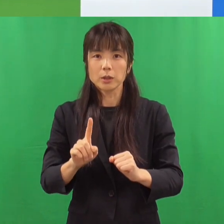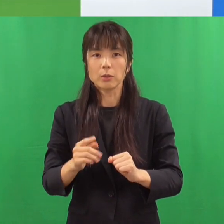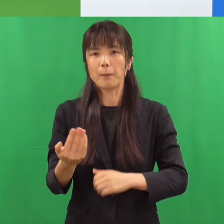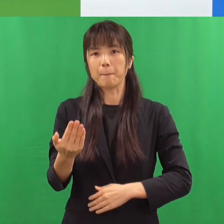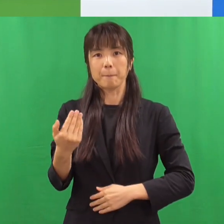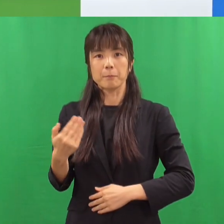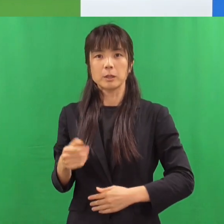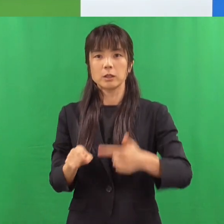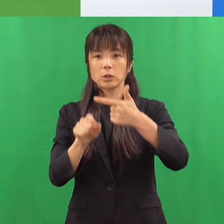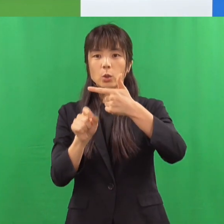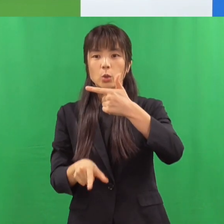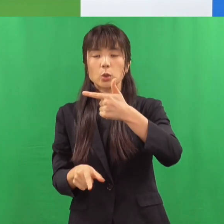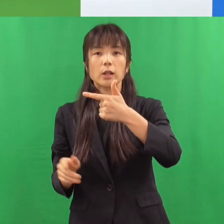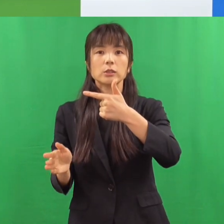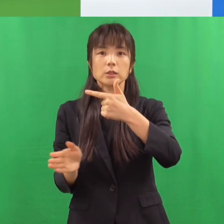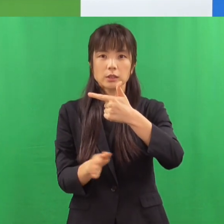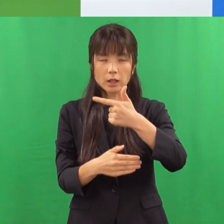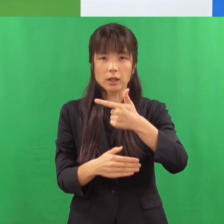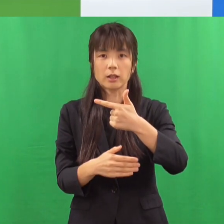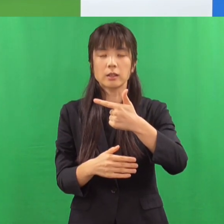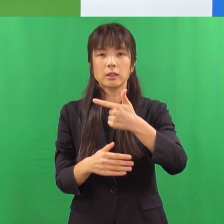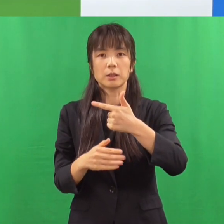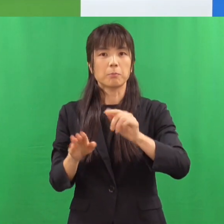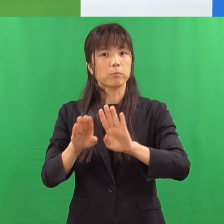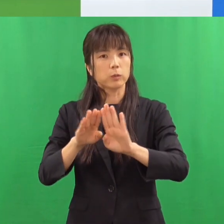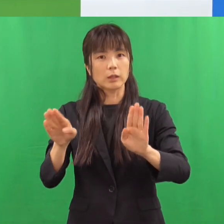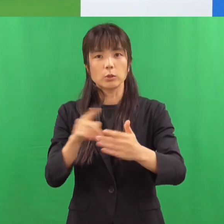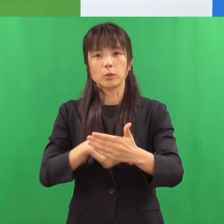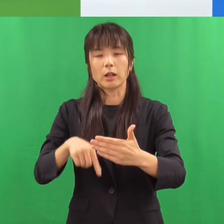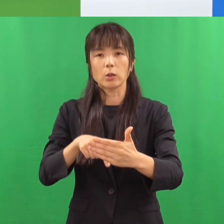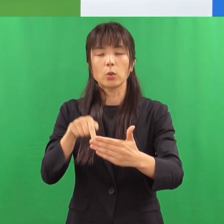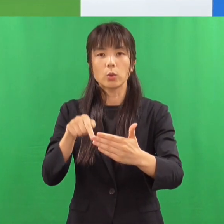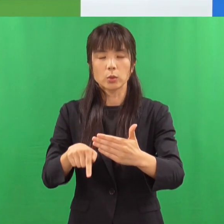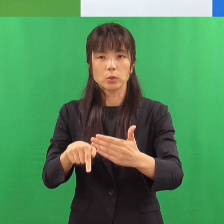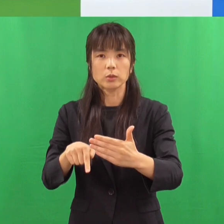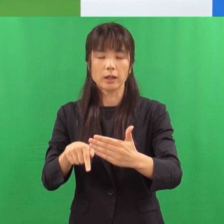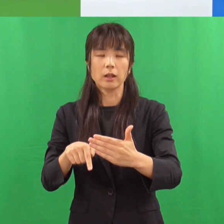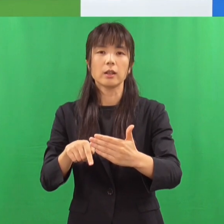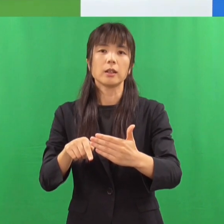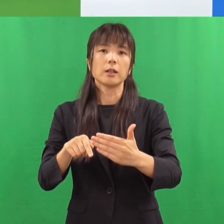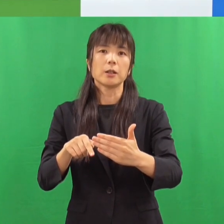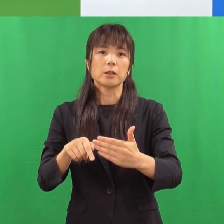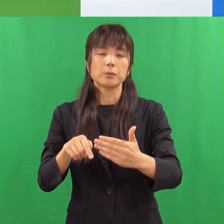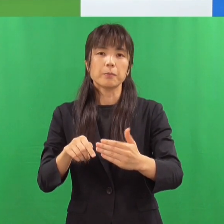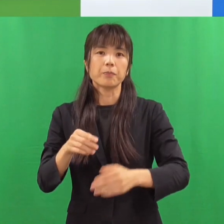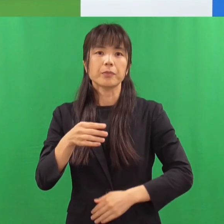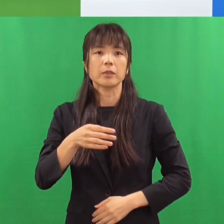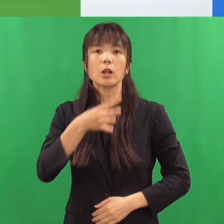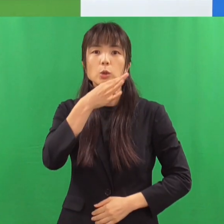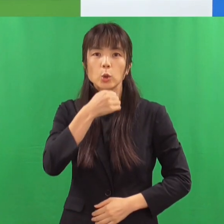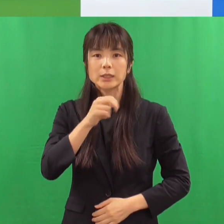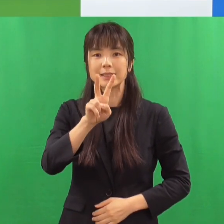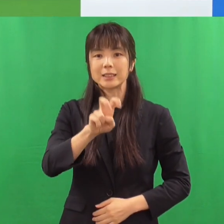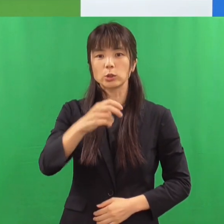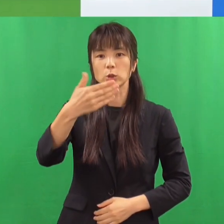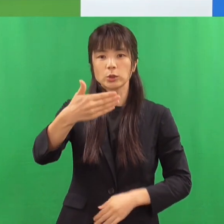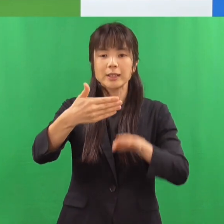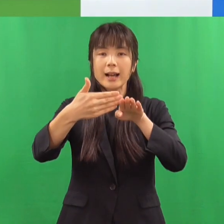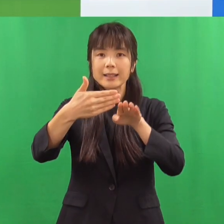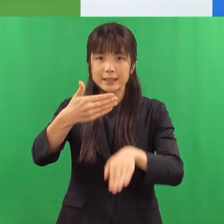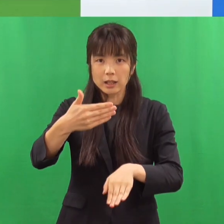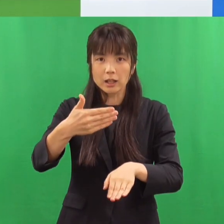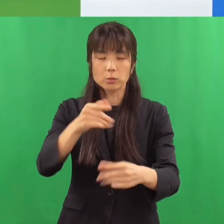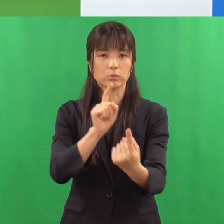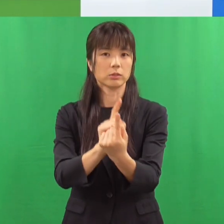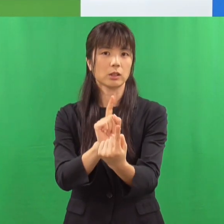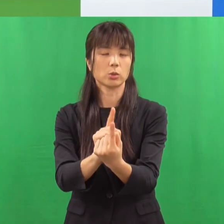いたします。今年6月下旬から開始しておりますスカイアップ仙台キャンペーンでは、30歳未満の若者の方を